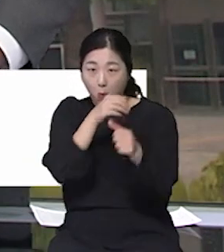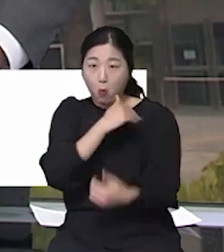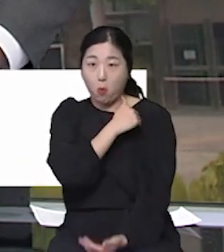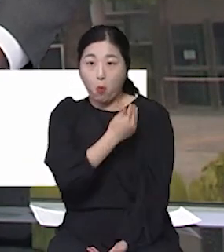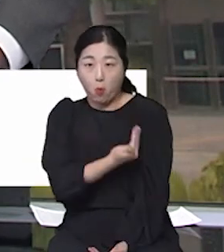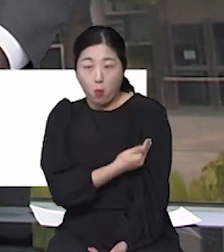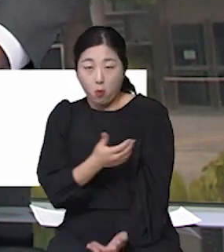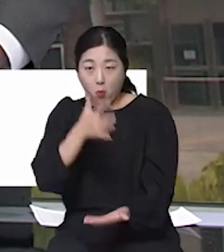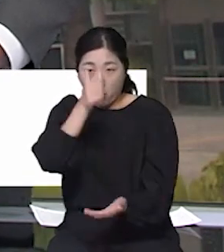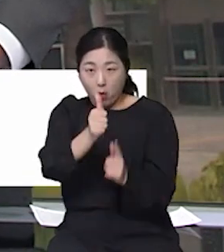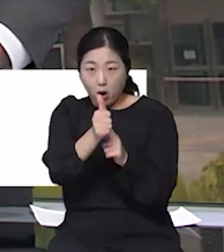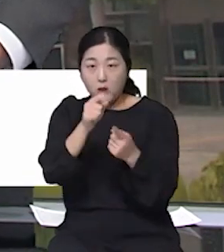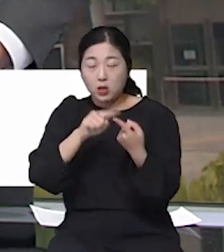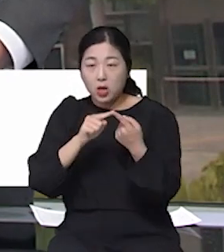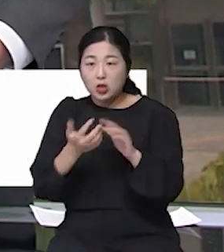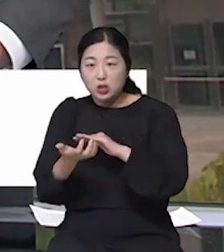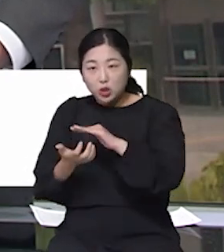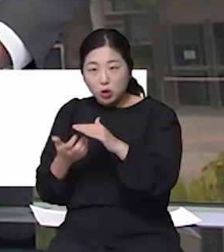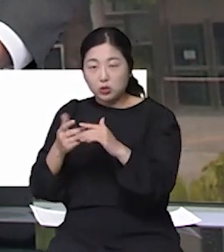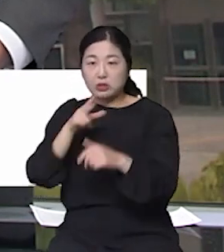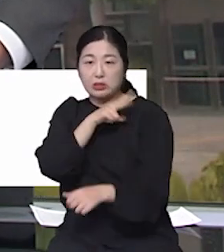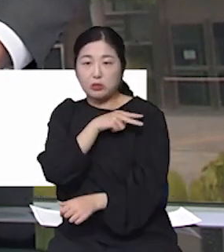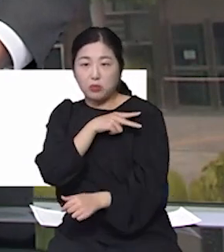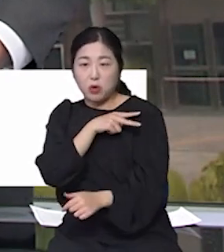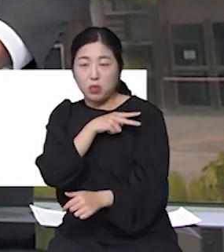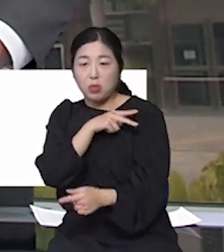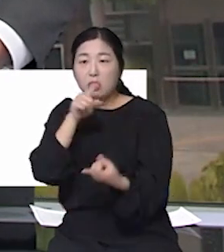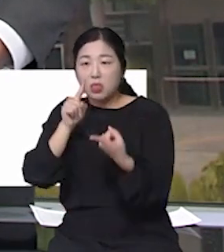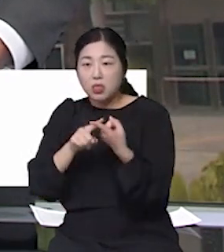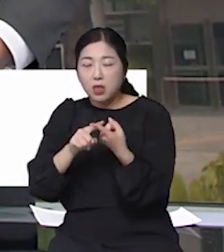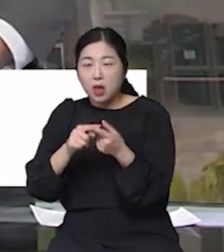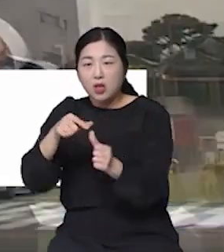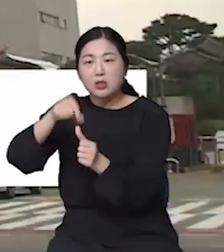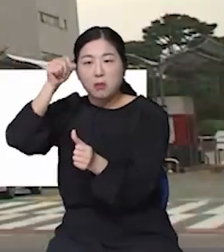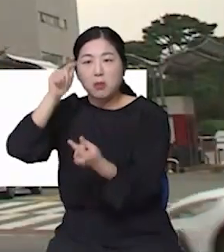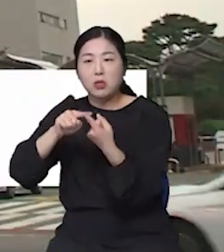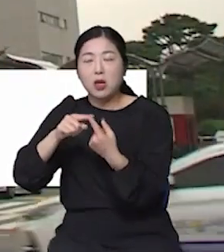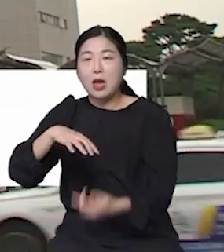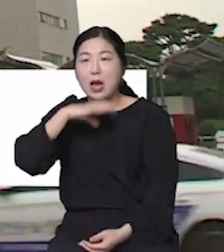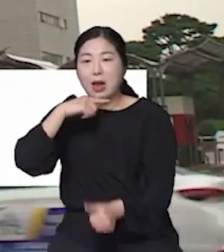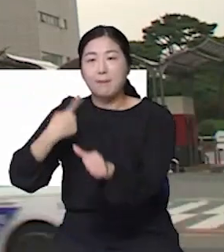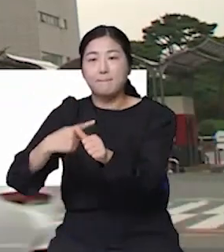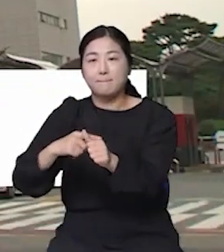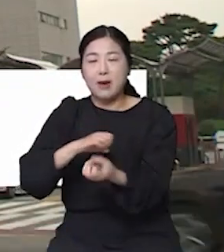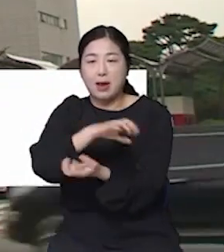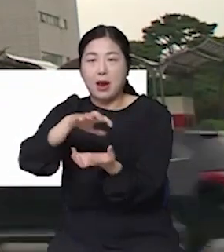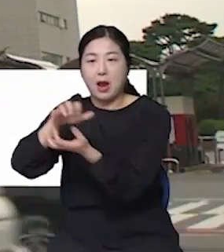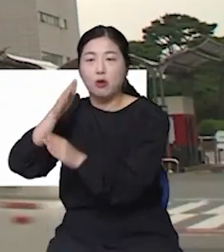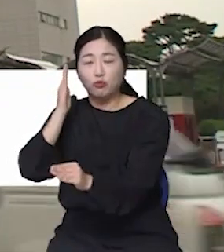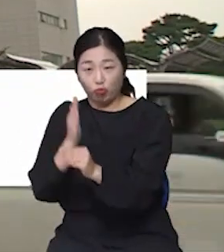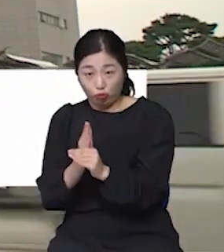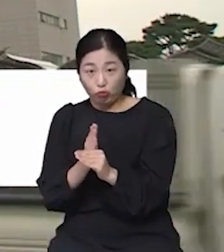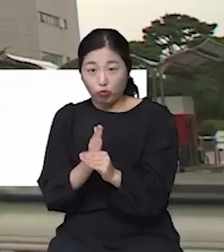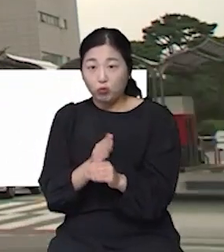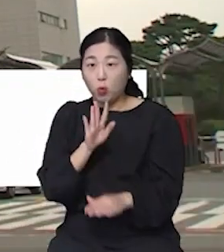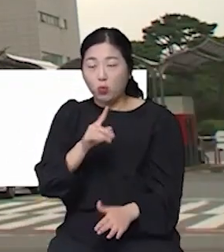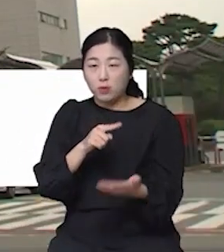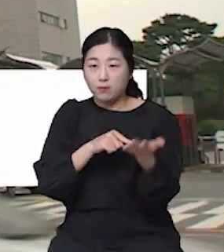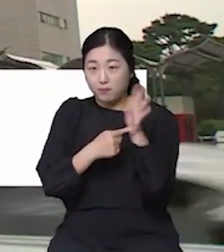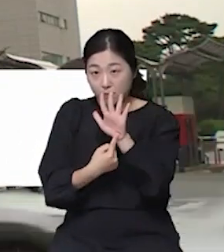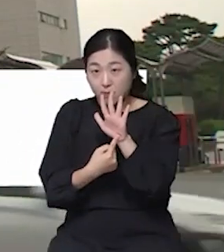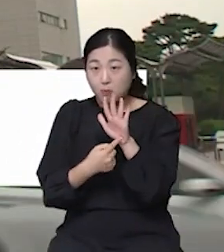남구의회 전직 의원을 선발한 것과 관련해 비판의 목소리가 커지고 있습니다. 광주 전남 여성단체연합은 오늘 성명을